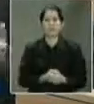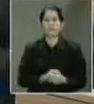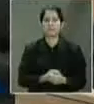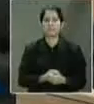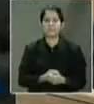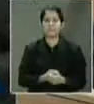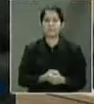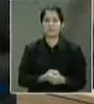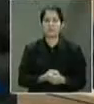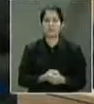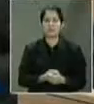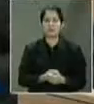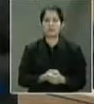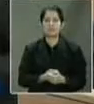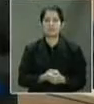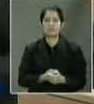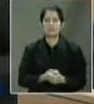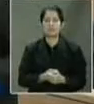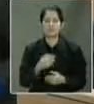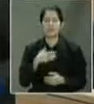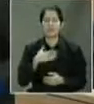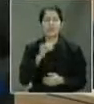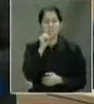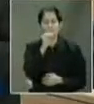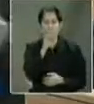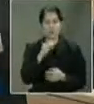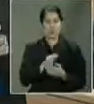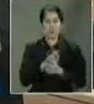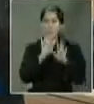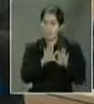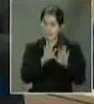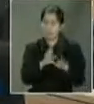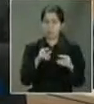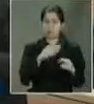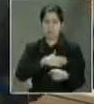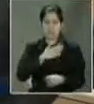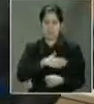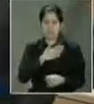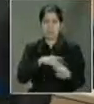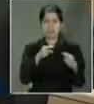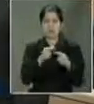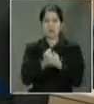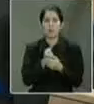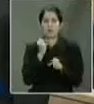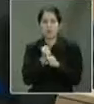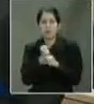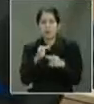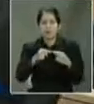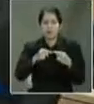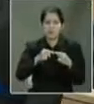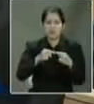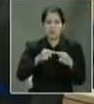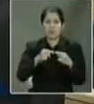บเขาผมบอกหักขวาอย่าทำร้ายพี่น้องประชาชนพอเอียงซ้ายพวกหักขวาพวกไอ้คนขับถามทำไงท่านหนี